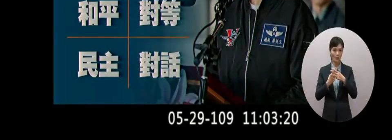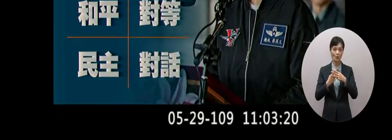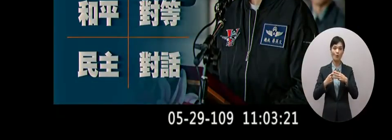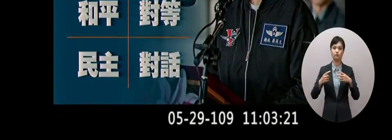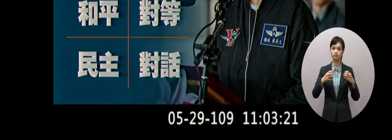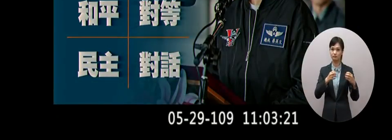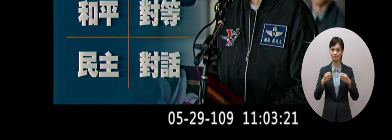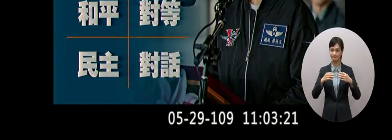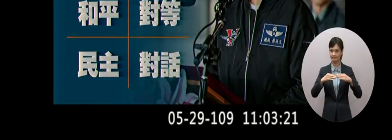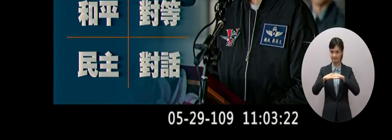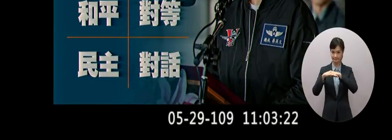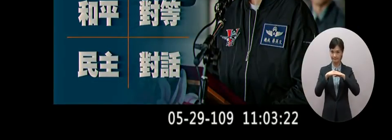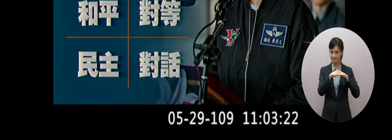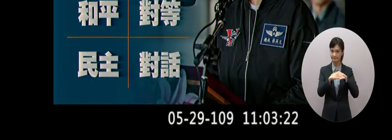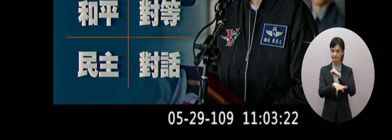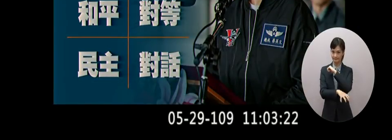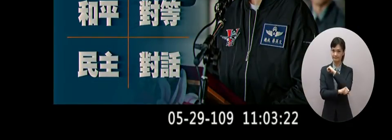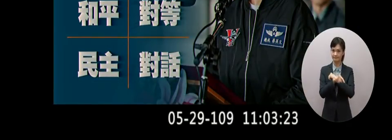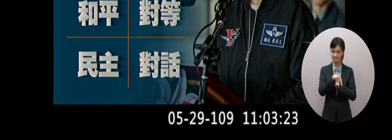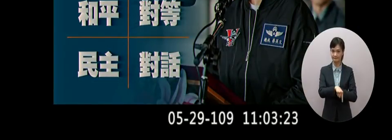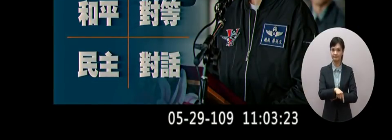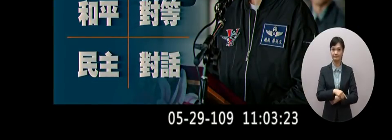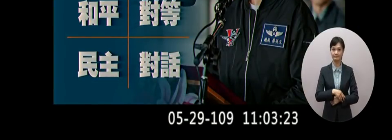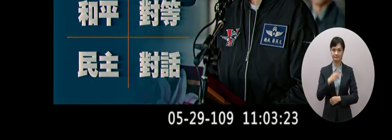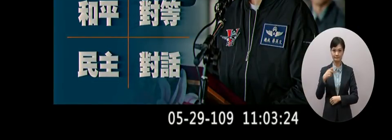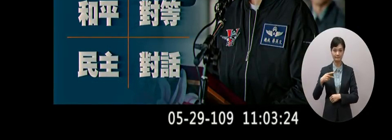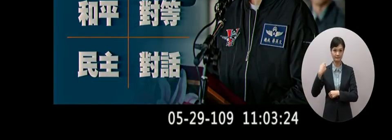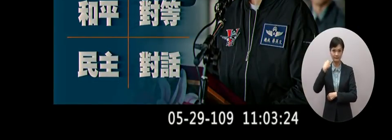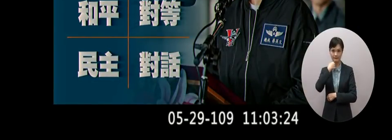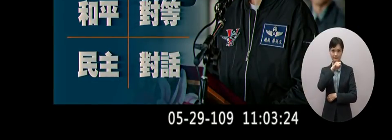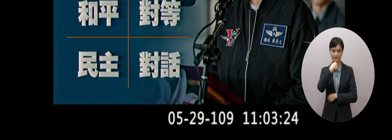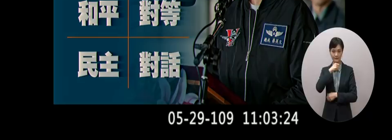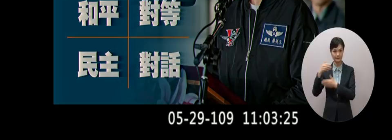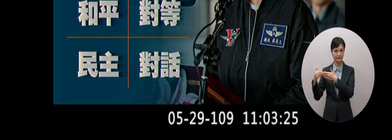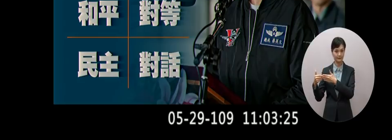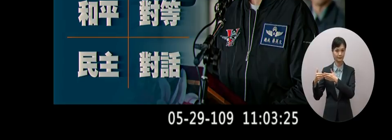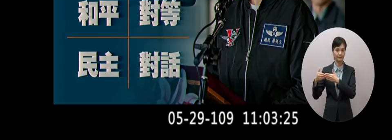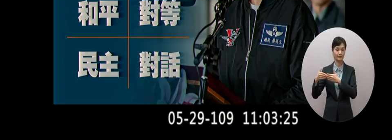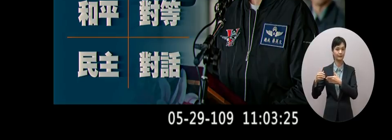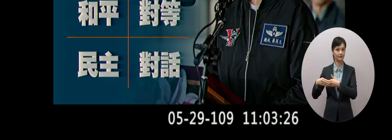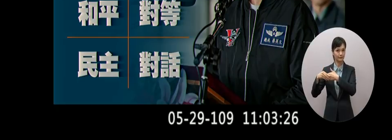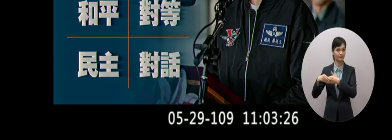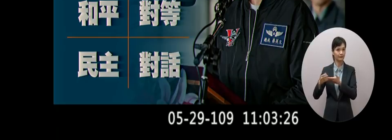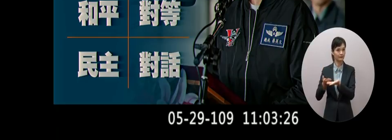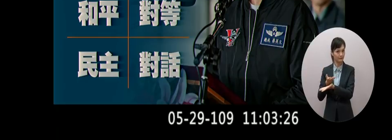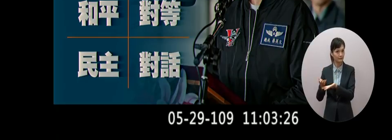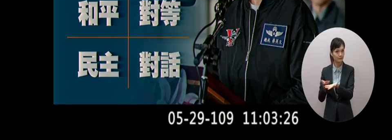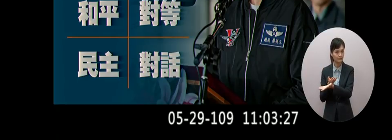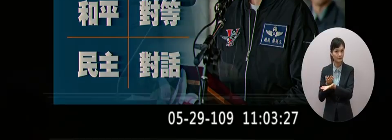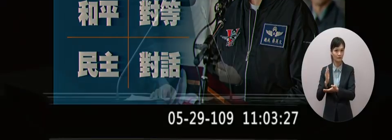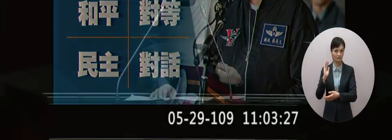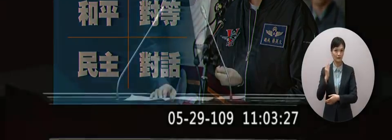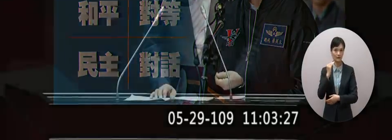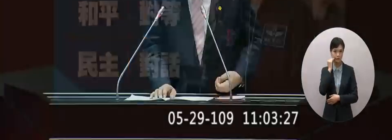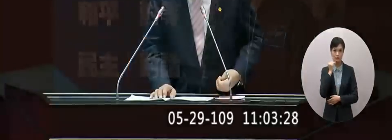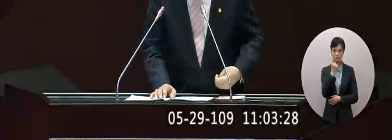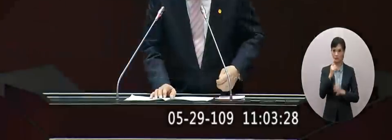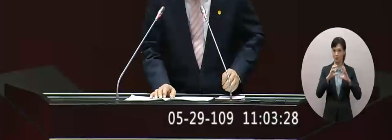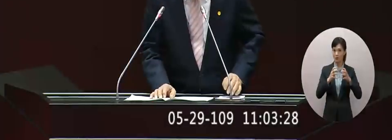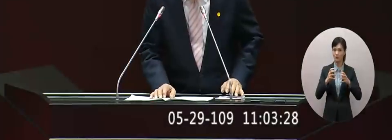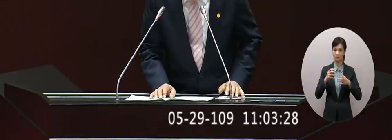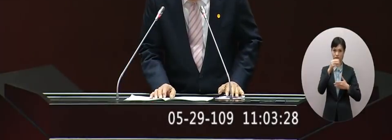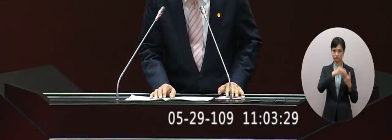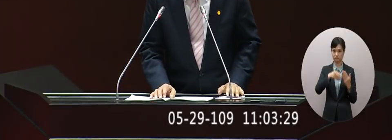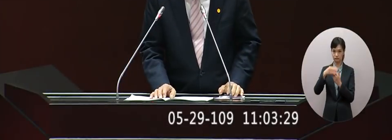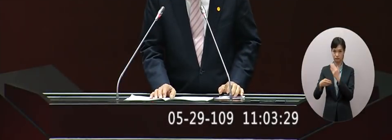做基础，维持两岸良性互动，但绝不接受以一国两制矮